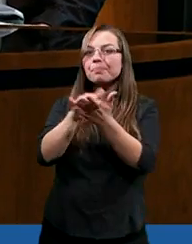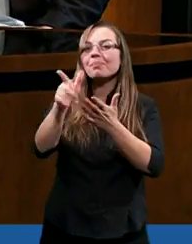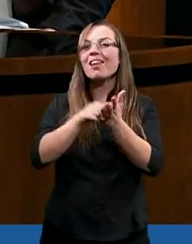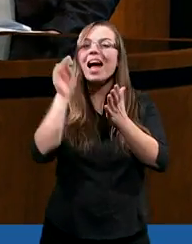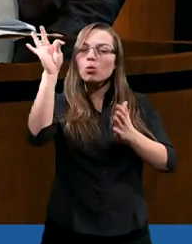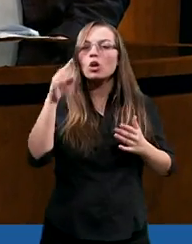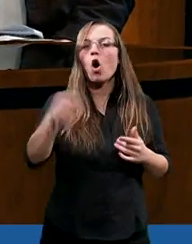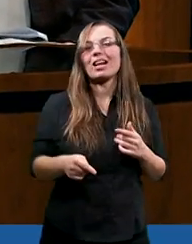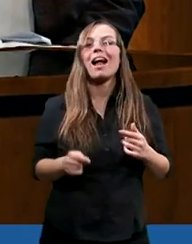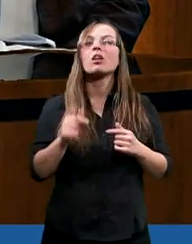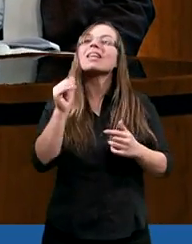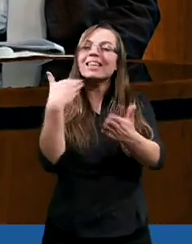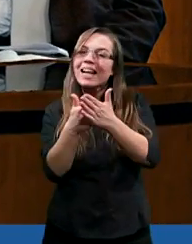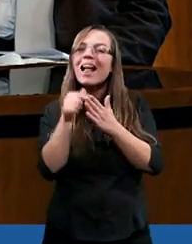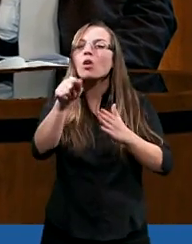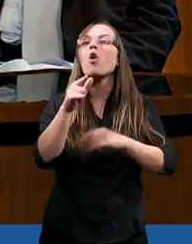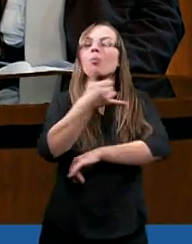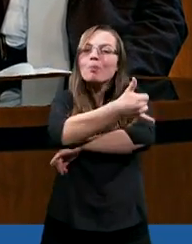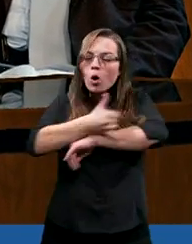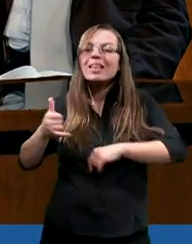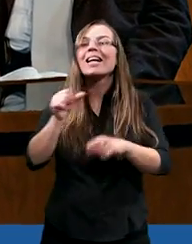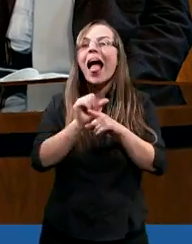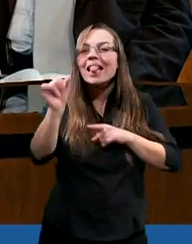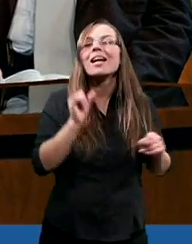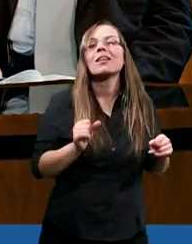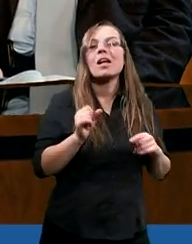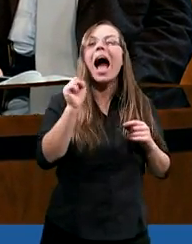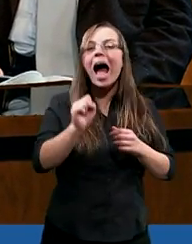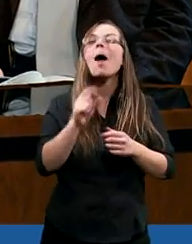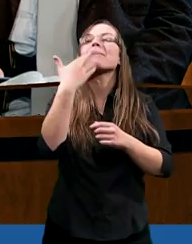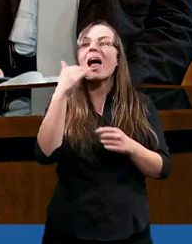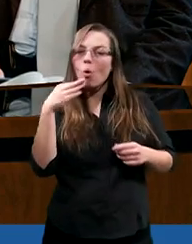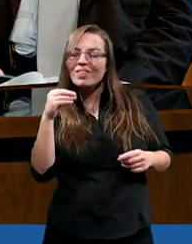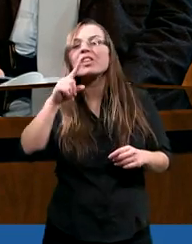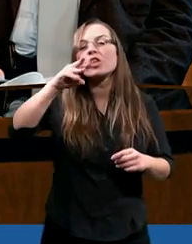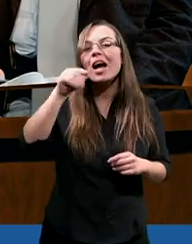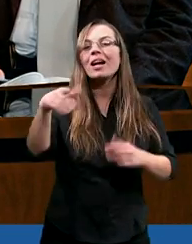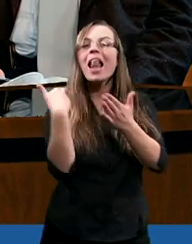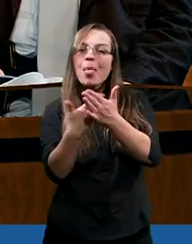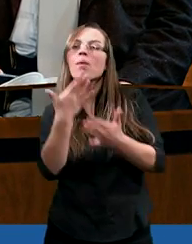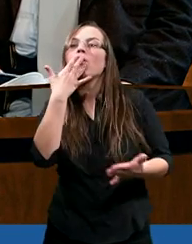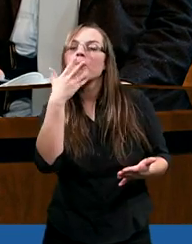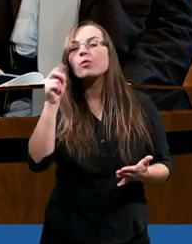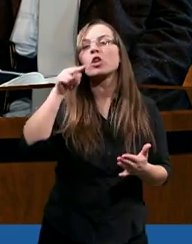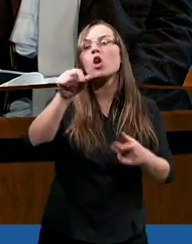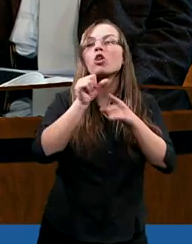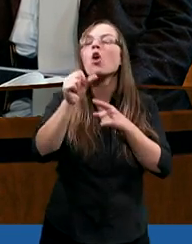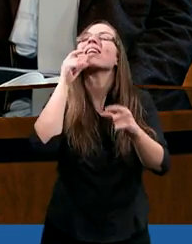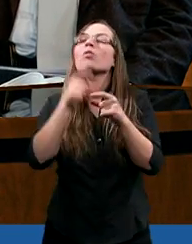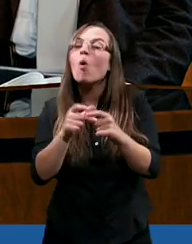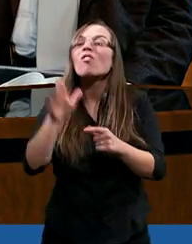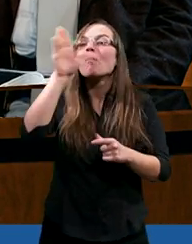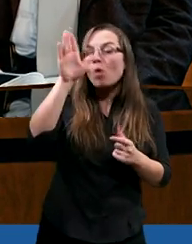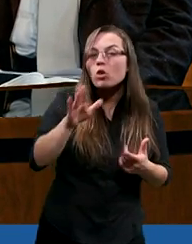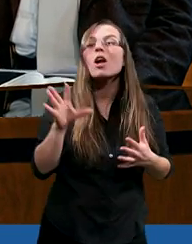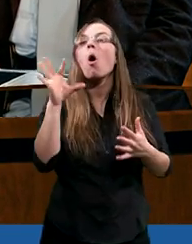to, co już podkreślaliśmy, a mianowicie, że dlatego mówimy, że to jest Słowo Boże.